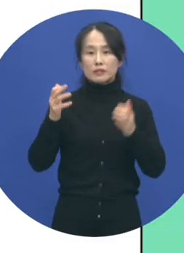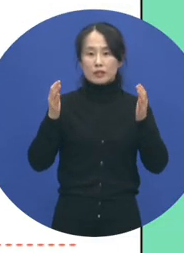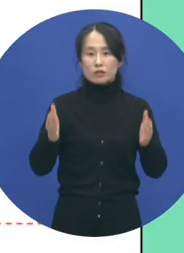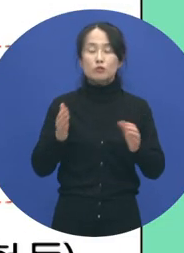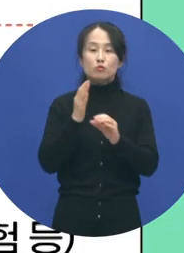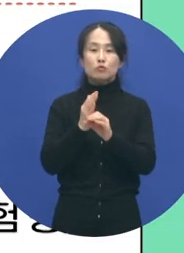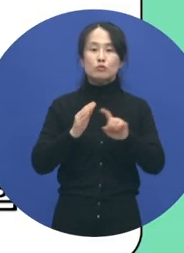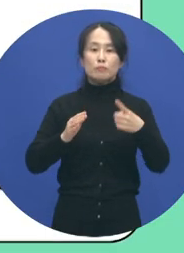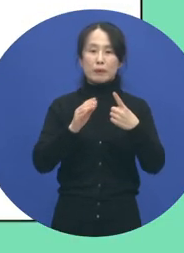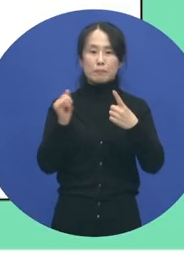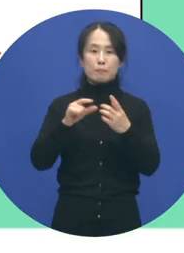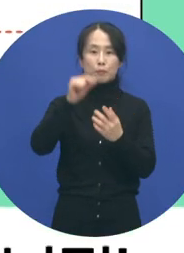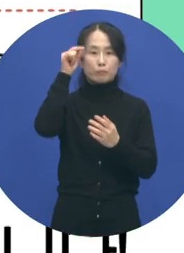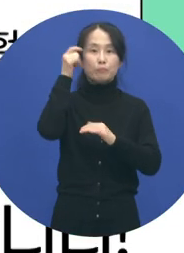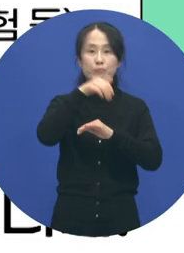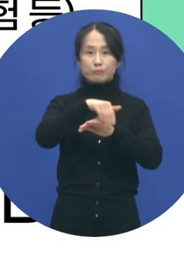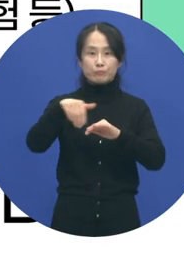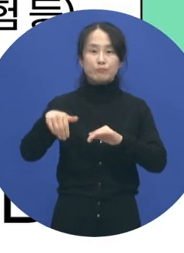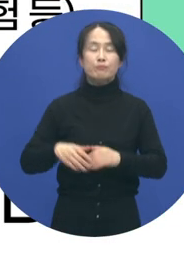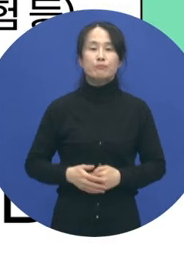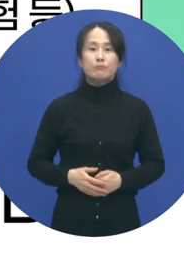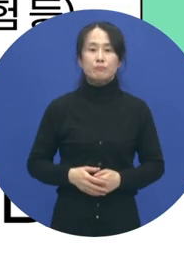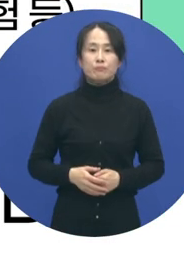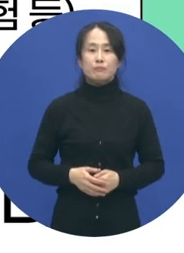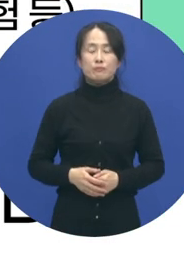100명을 선발할 계획입니다